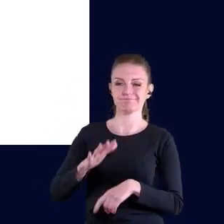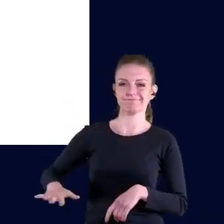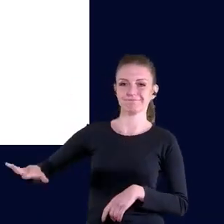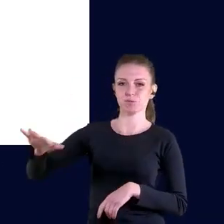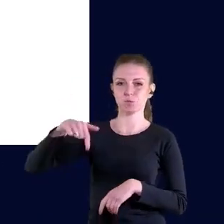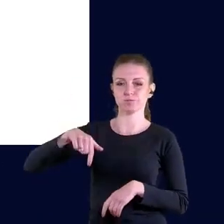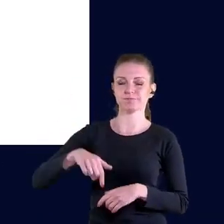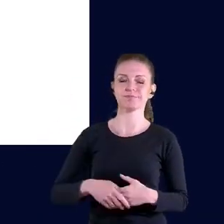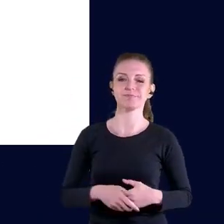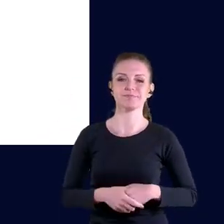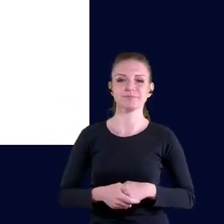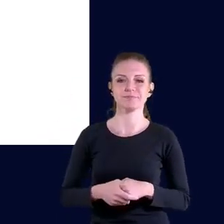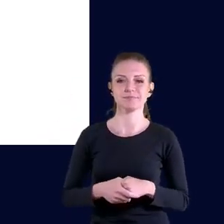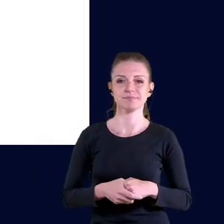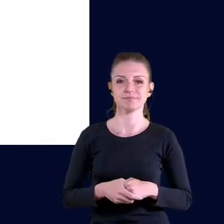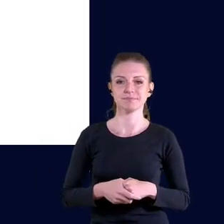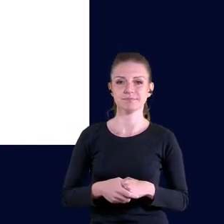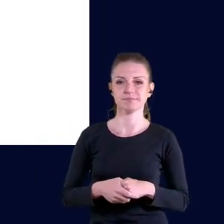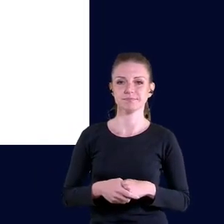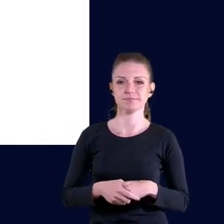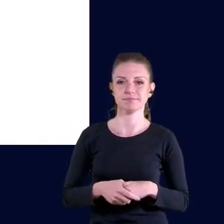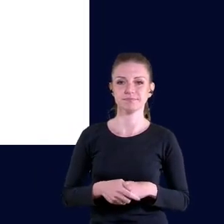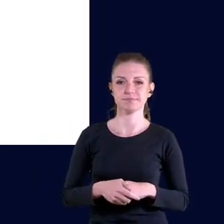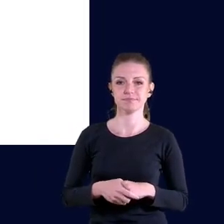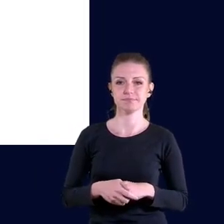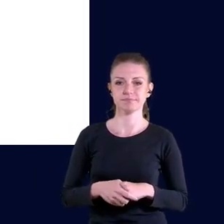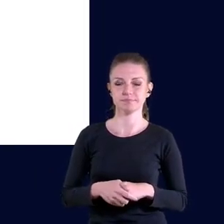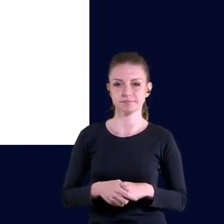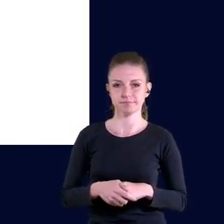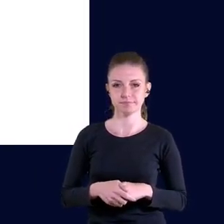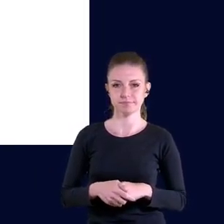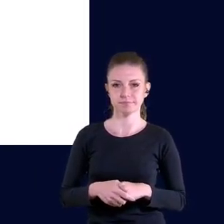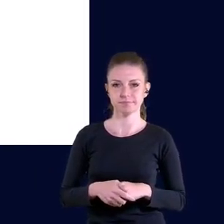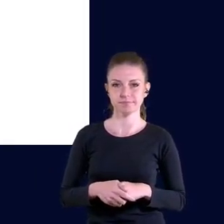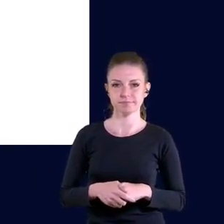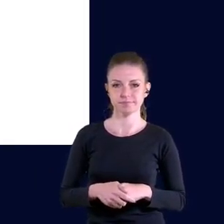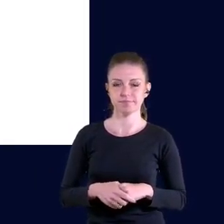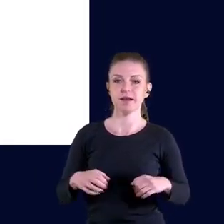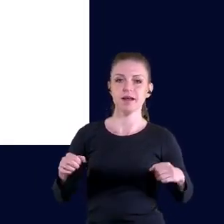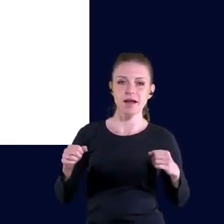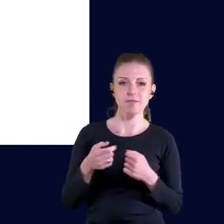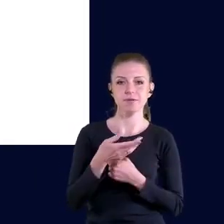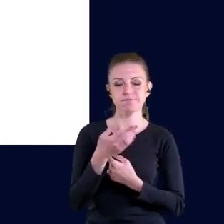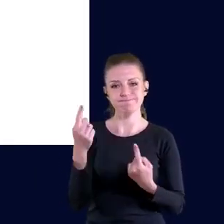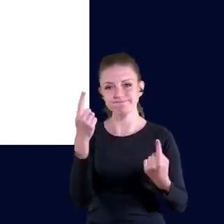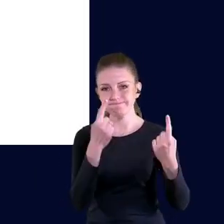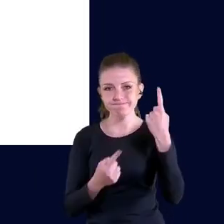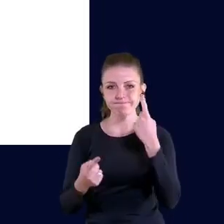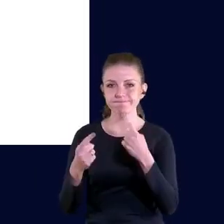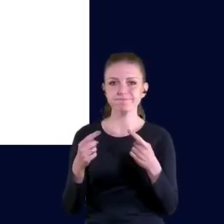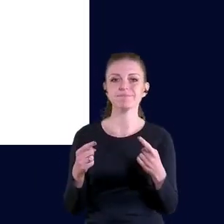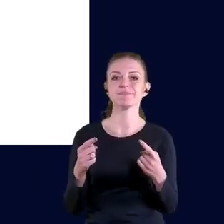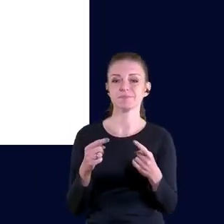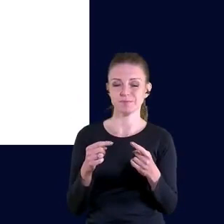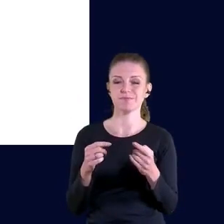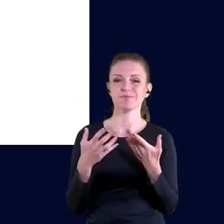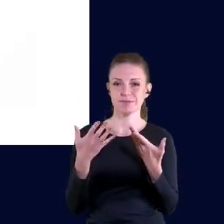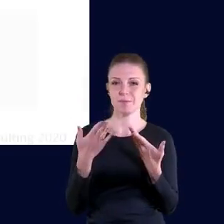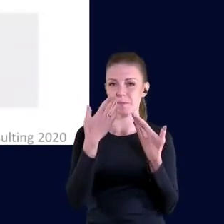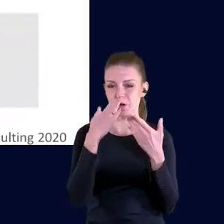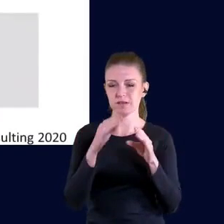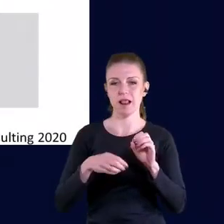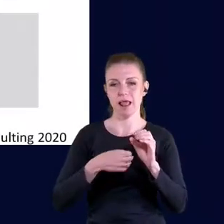teraz chciałbym państwa żeby państwo myśli pokierować w stronę świata wielkich liczb i proszę o kolejny